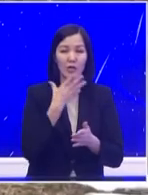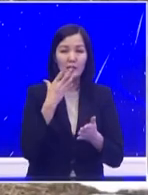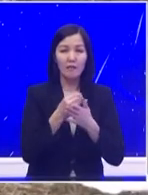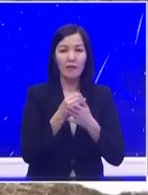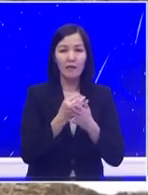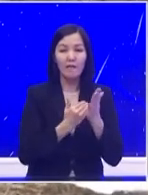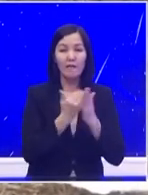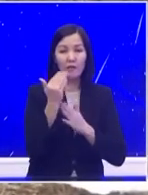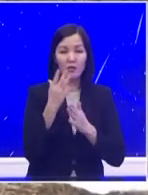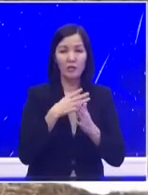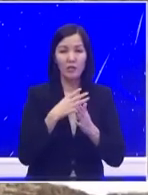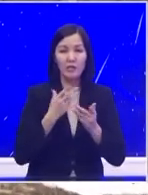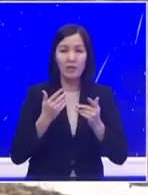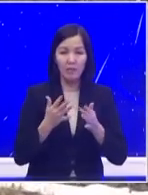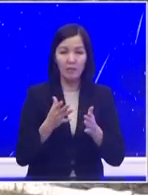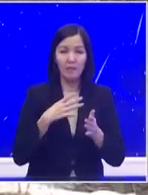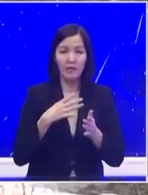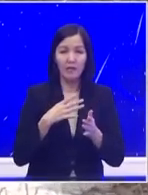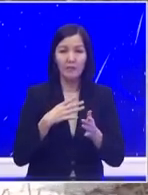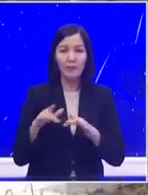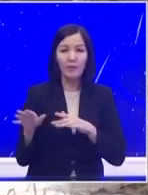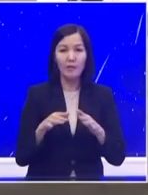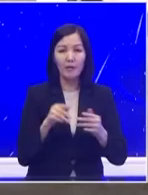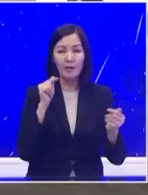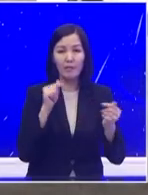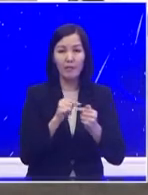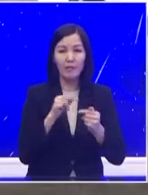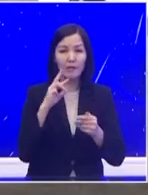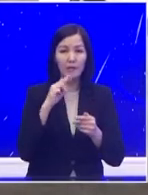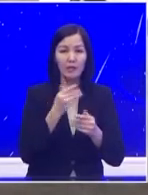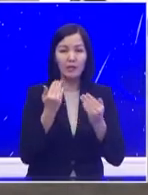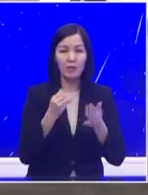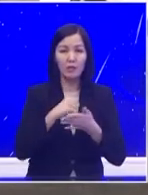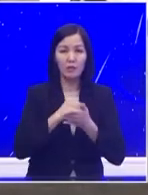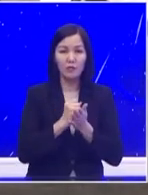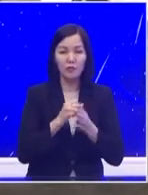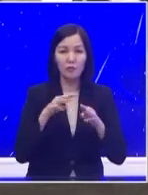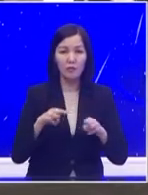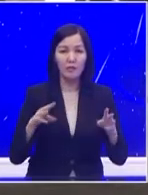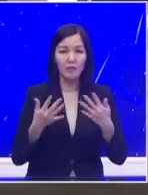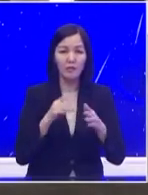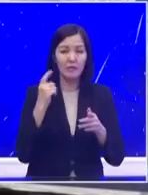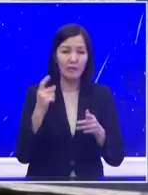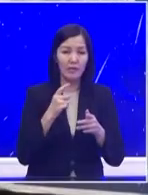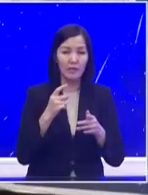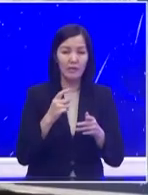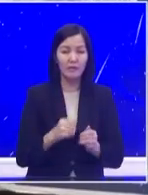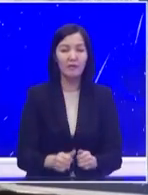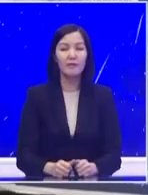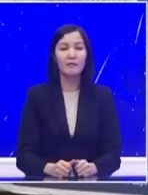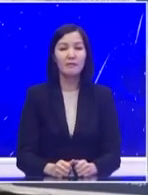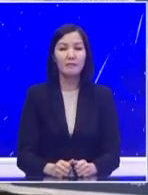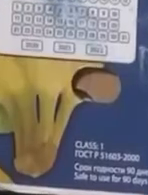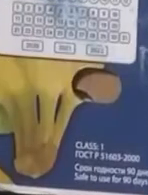гораздо выше. Соответствующий план мероприятий по борьбе с бактериальным ожогом уже утвержден Министерством сельского хозяйства. Аделя Кжаркенова,